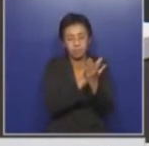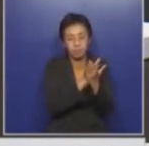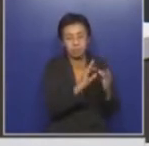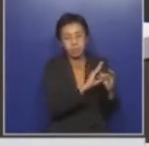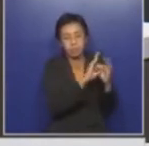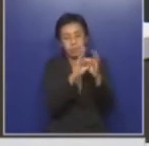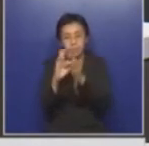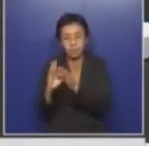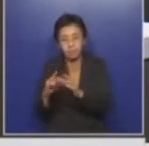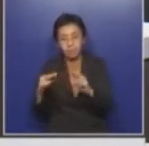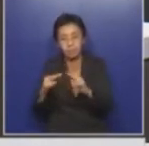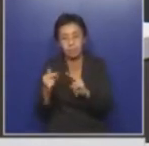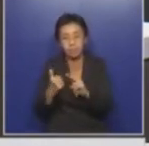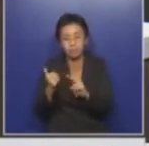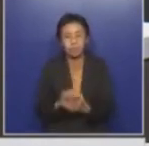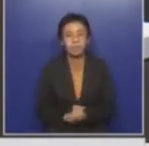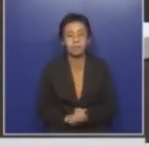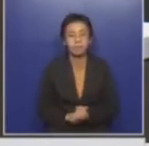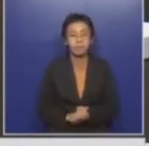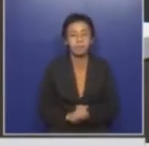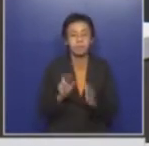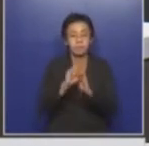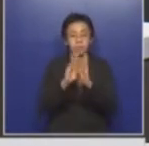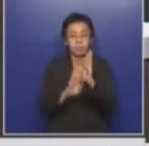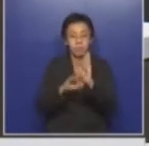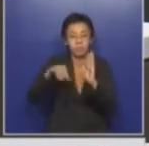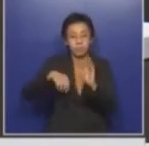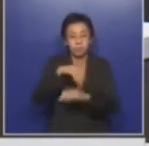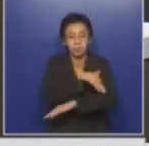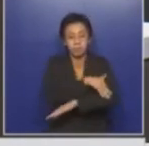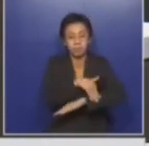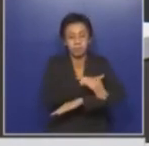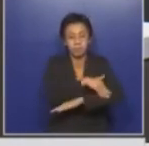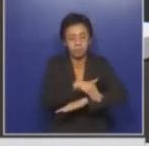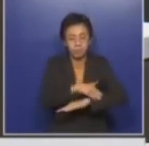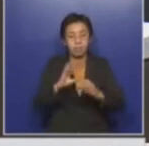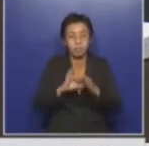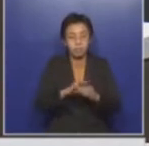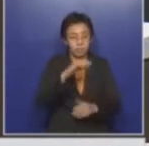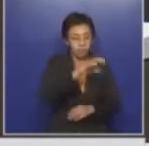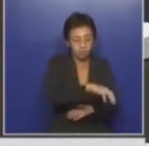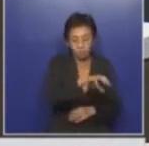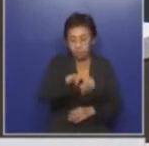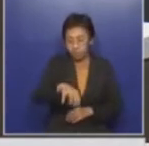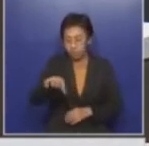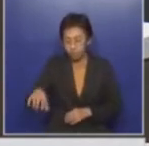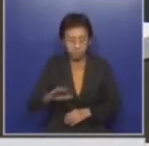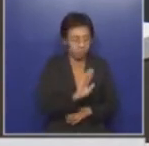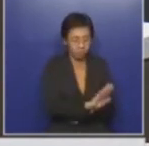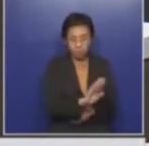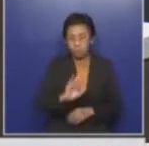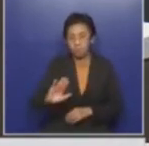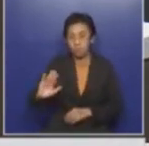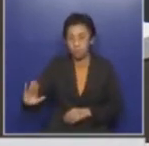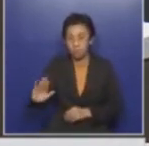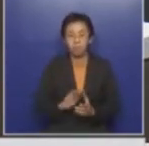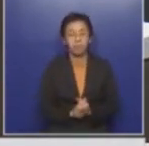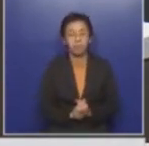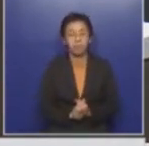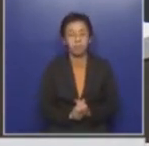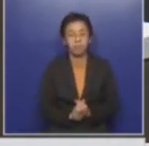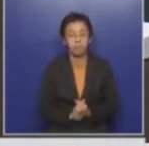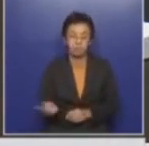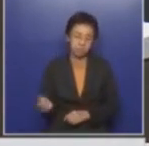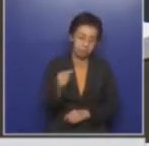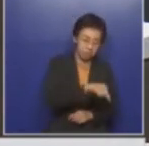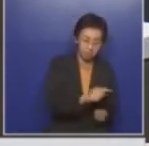ครับแล้วระเบียบของกรมบัญชีกลางเนี่ยมันเป็นระเบียบของกรมใครกรมมันซื้อของใครซื้อของมันใช้ข้ามกันก็ไม่